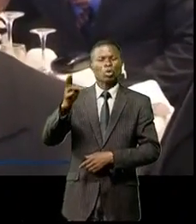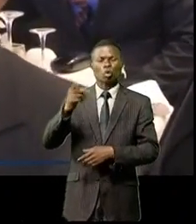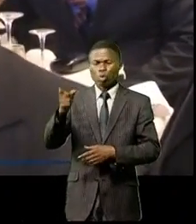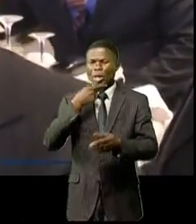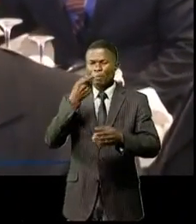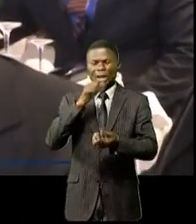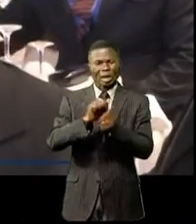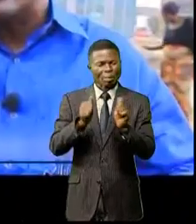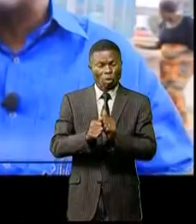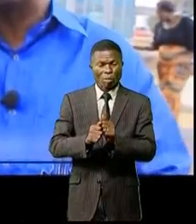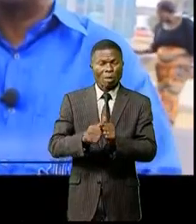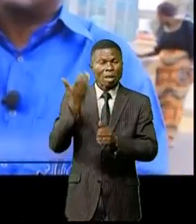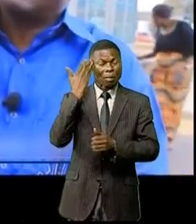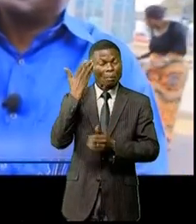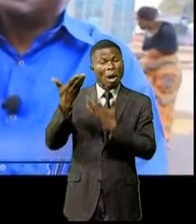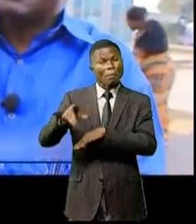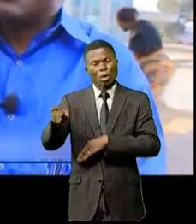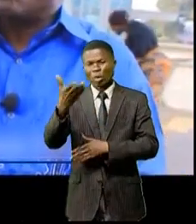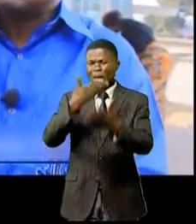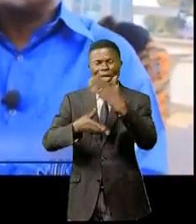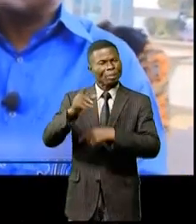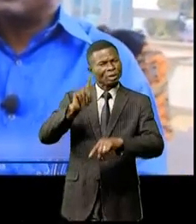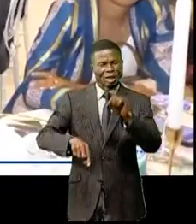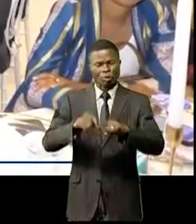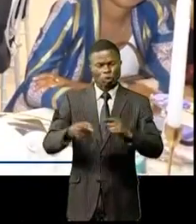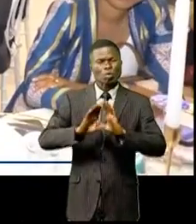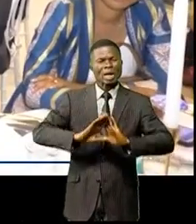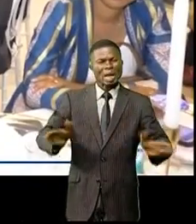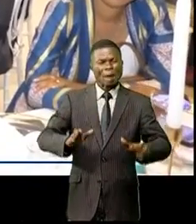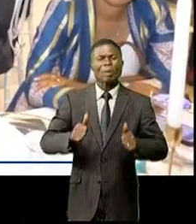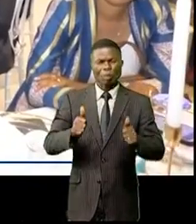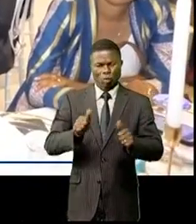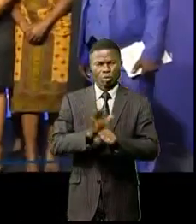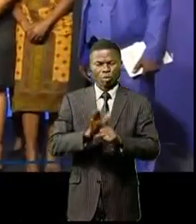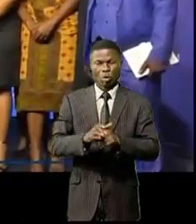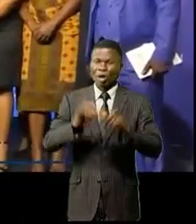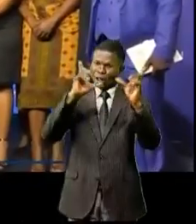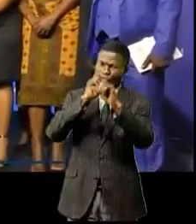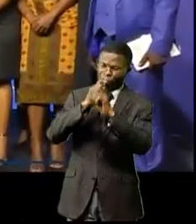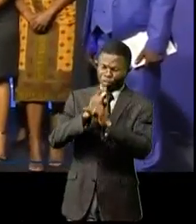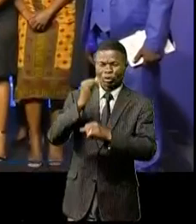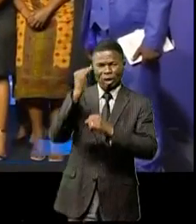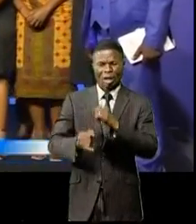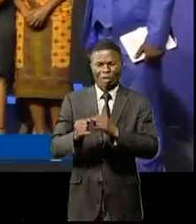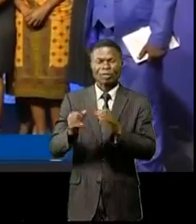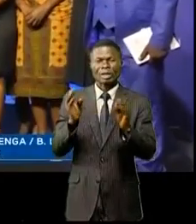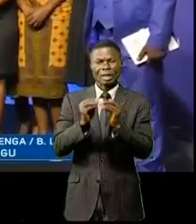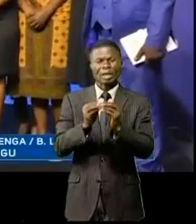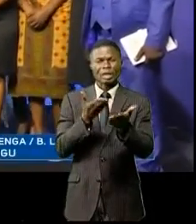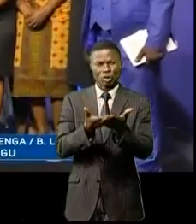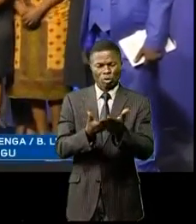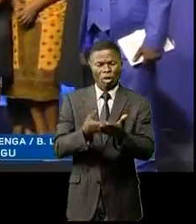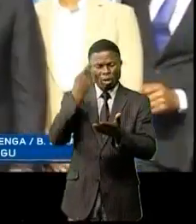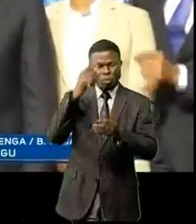du Premier ministre l'organisation des obsèques dignes de ses mérites. Des photos des familles ont immortalisé ses premiers déjeuners des